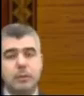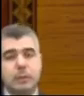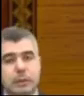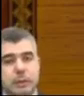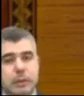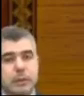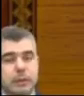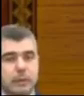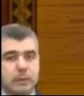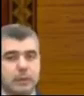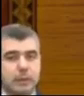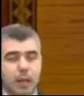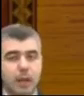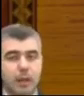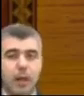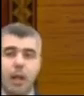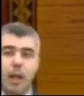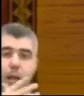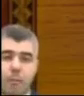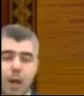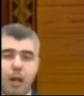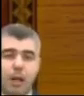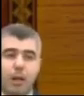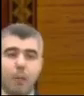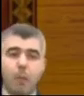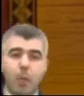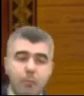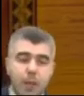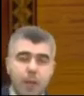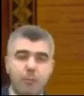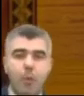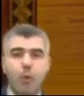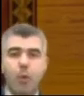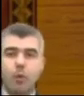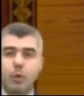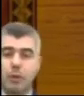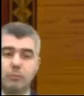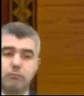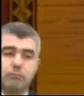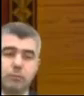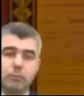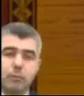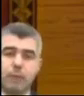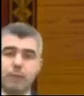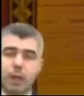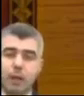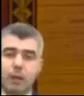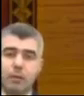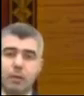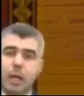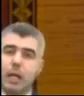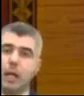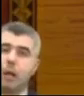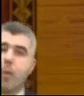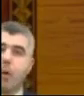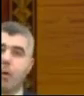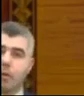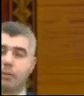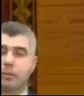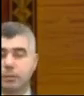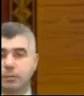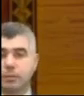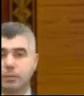من السكان وكثير من الشباب، إن الوصول إلى المياه ومياه الشرب ومياه السقاية هو أمر